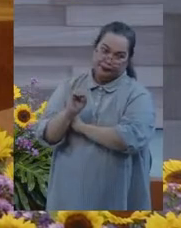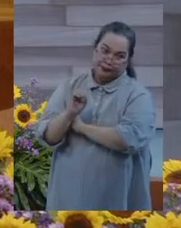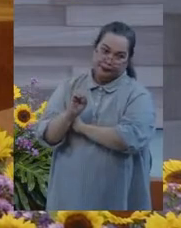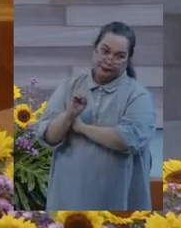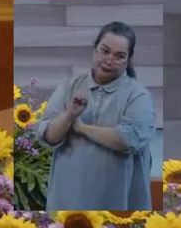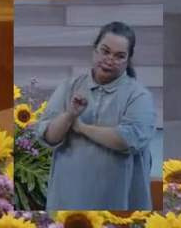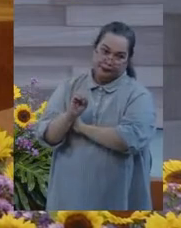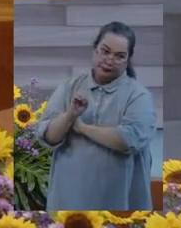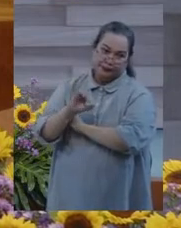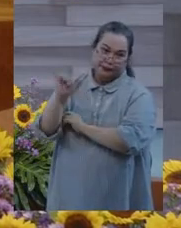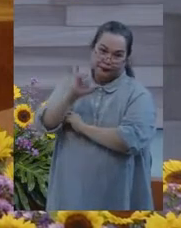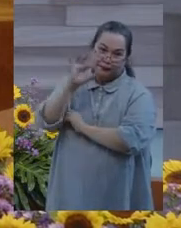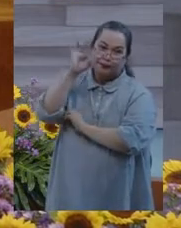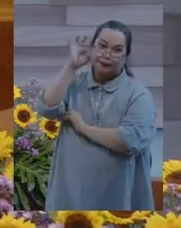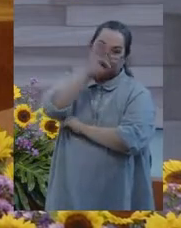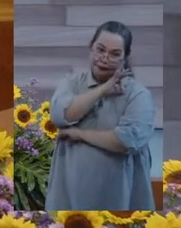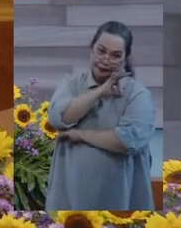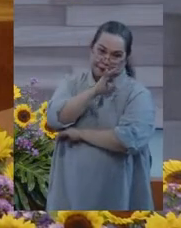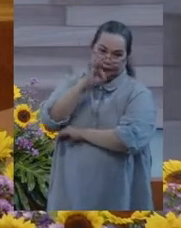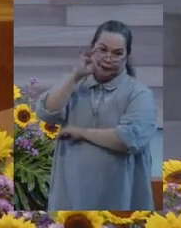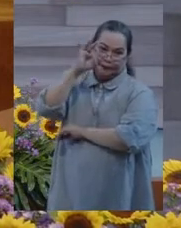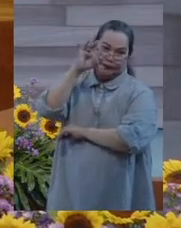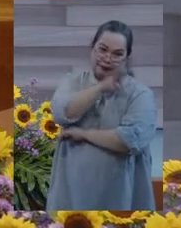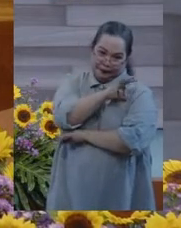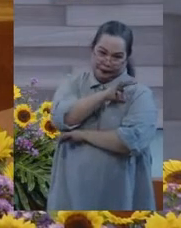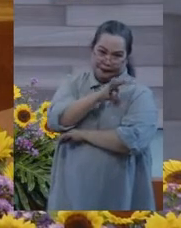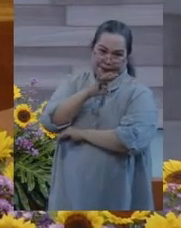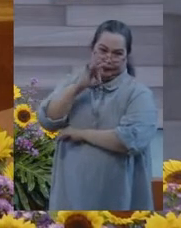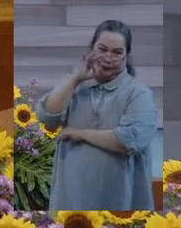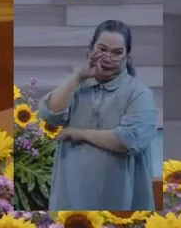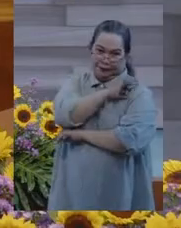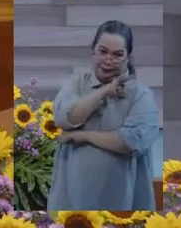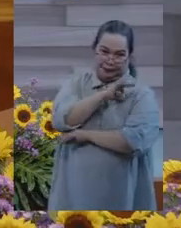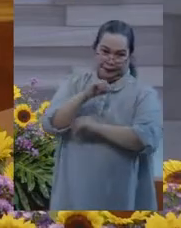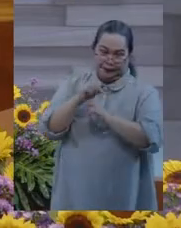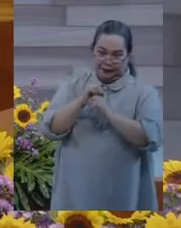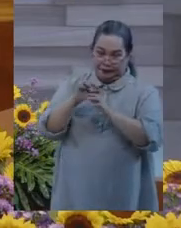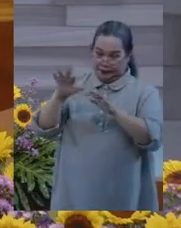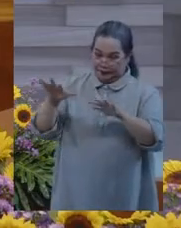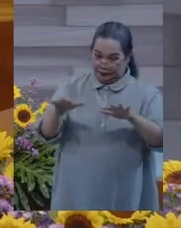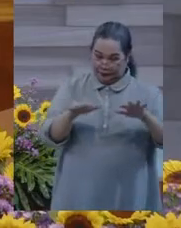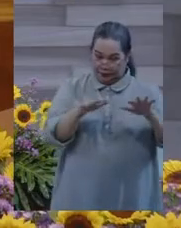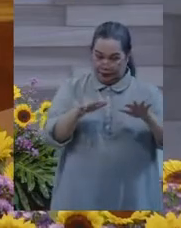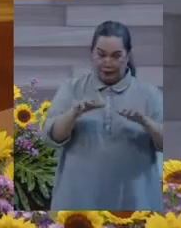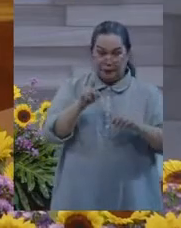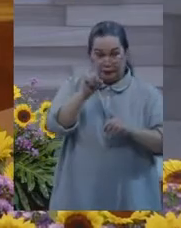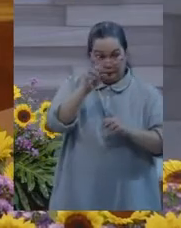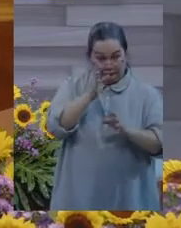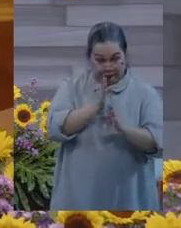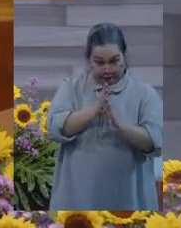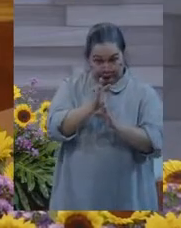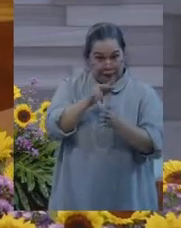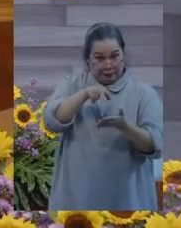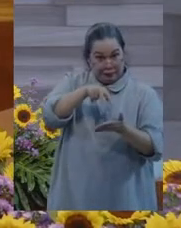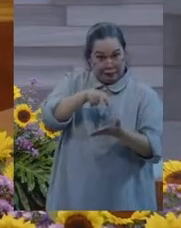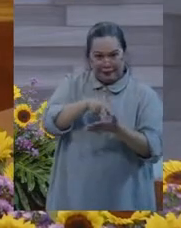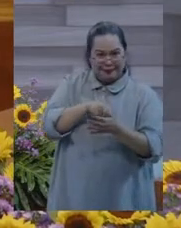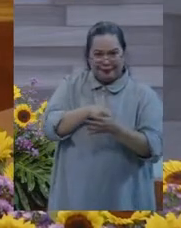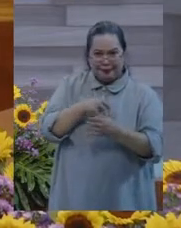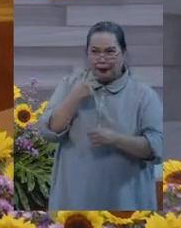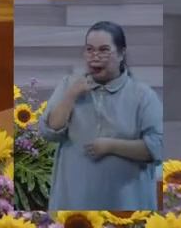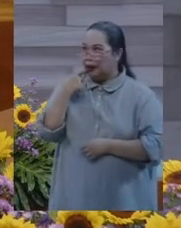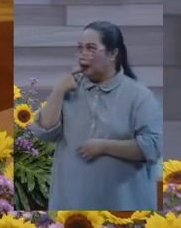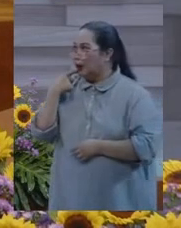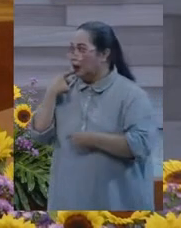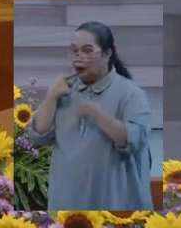Waterless clouds, fruitless trees, uprooted, wild waves of the sea, wandering stars.